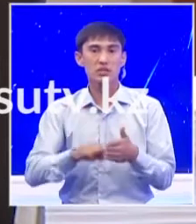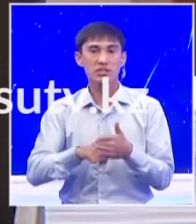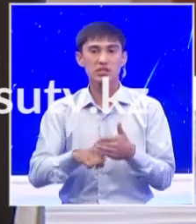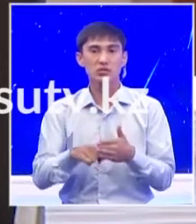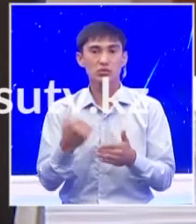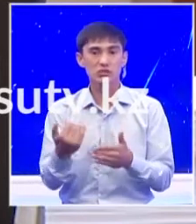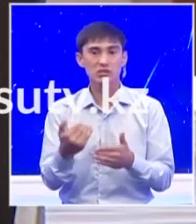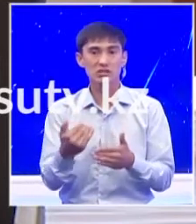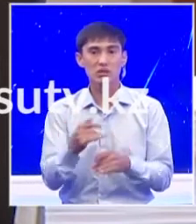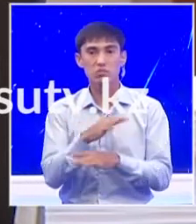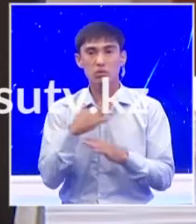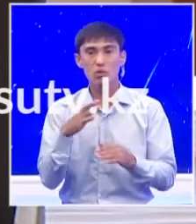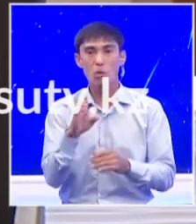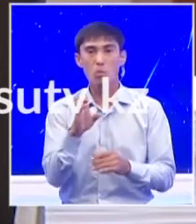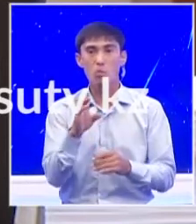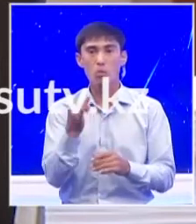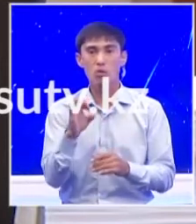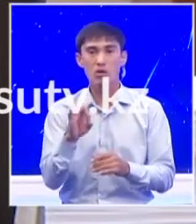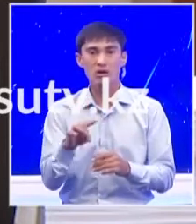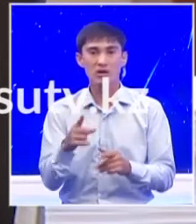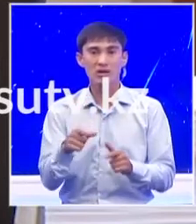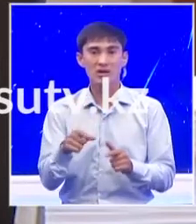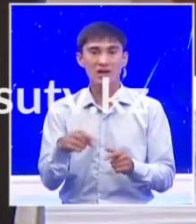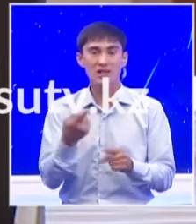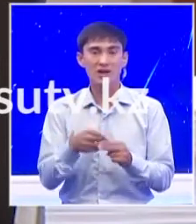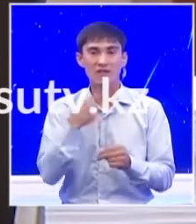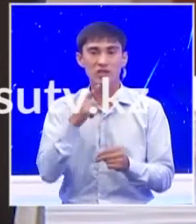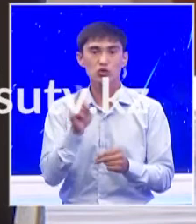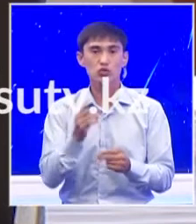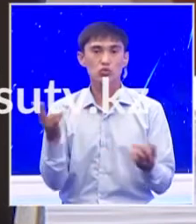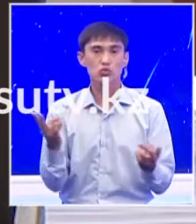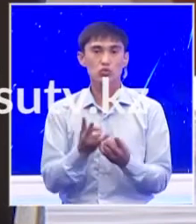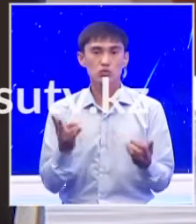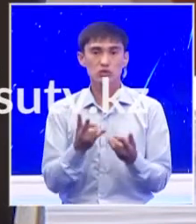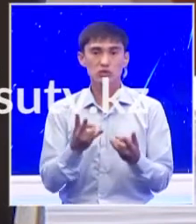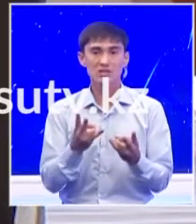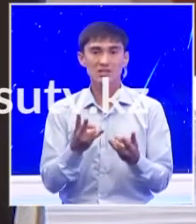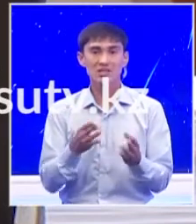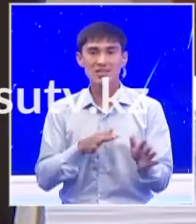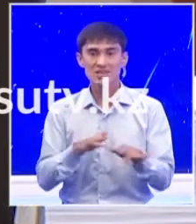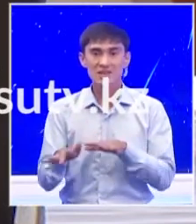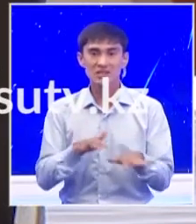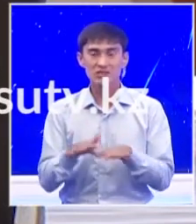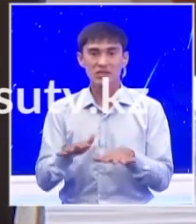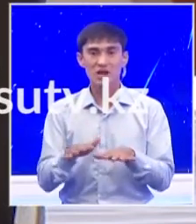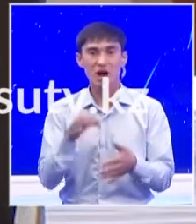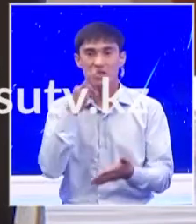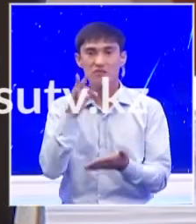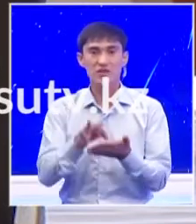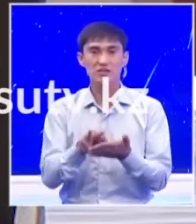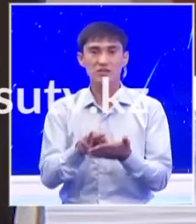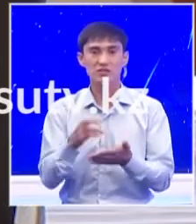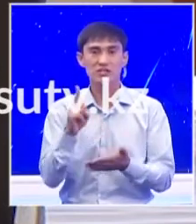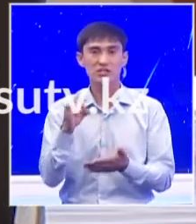доля здесь связана и с буллингом. И все это говорит о том, что здесь нужны действенные меры ответственности